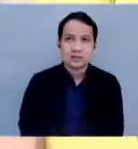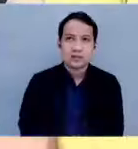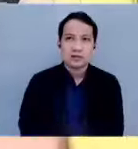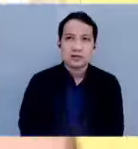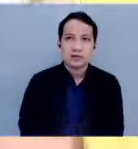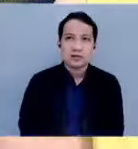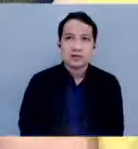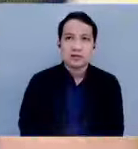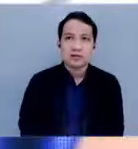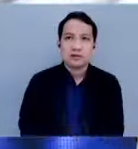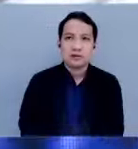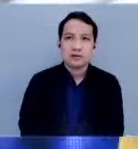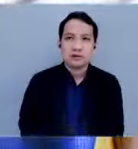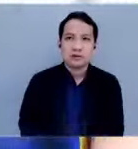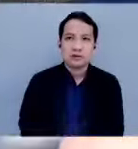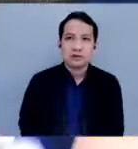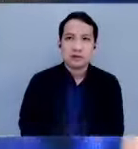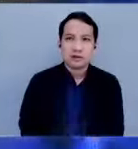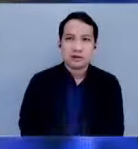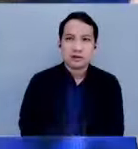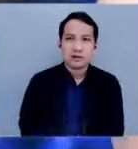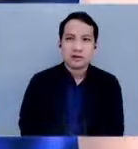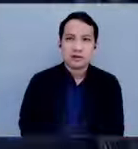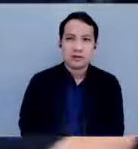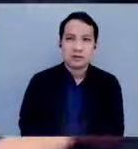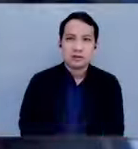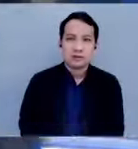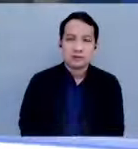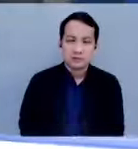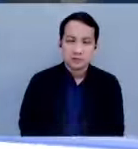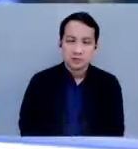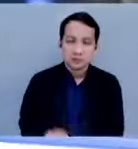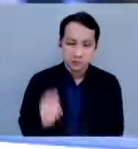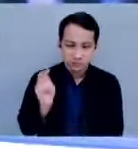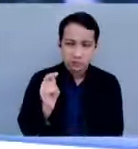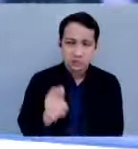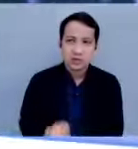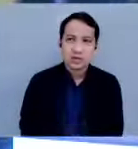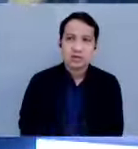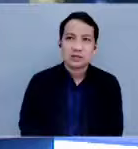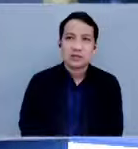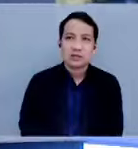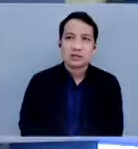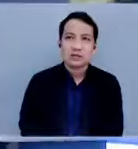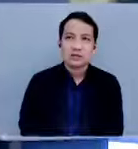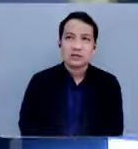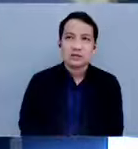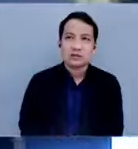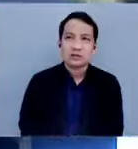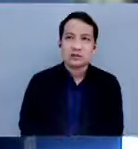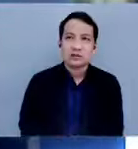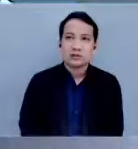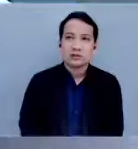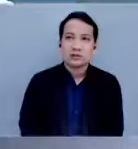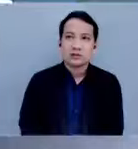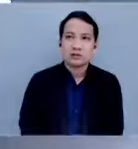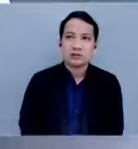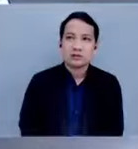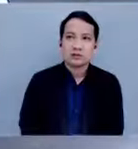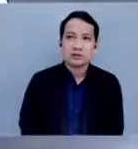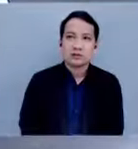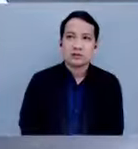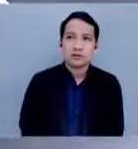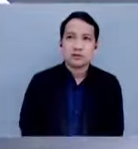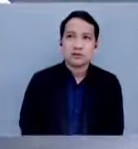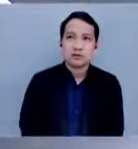gigs. Jimmy. I heard my yeah, we have a YouTube channel. Yeah. We have a Neocolours official YouTube channel and we're on Facebook